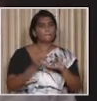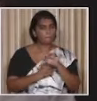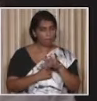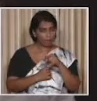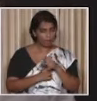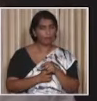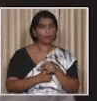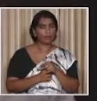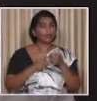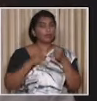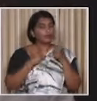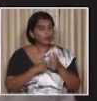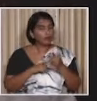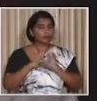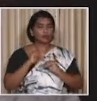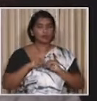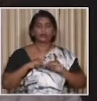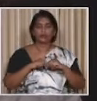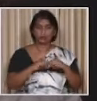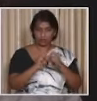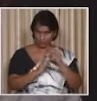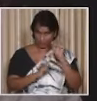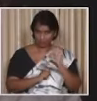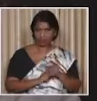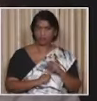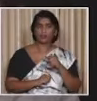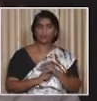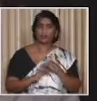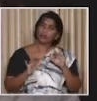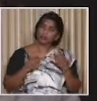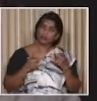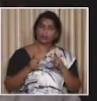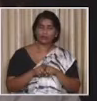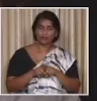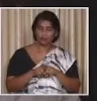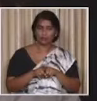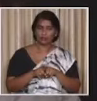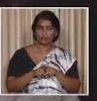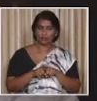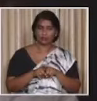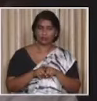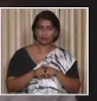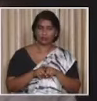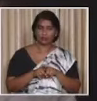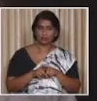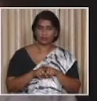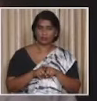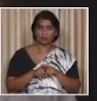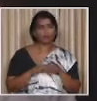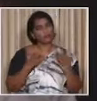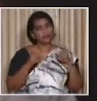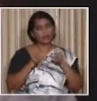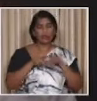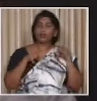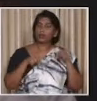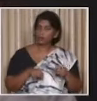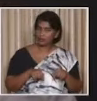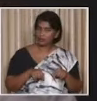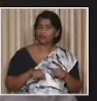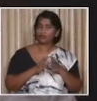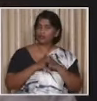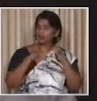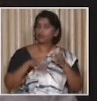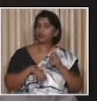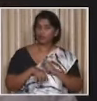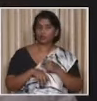ප්‍රජාතන්ත්‍රවාදයට යහපත් ක්‍රියාමාර්ගයක් සිද්ධ වෙලා තිබෙනවා කෙසේ හෝ කමක් නැහැ මිනිත්තු 3ක් කාලයක් කෙසේ හෝ කමක් නැහැ අද බොහෝ